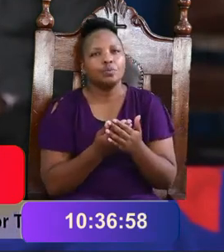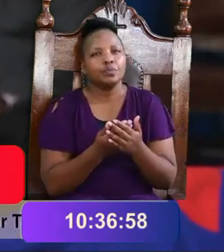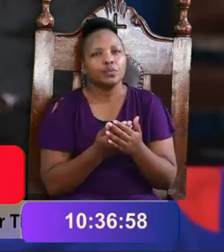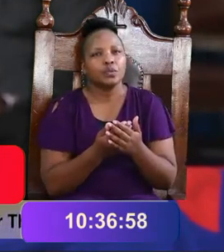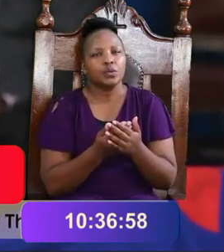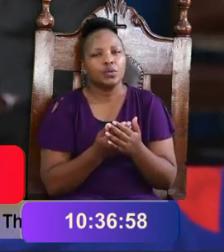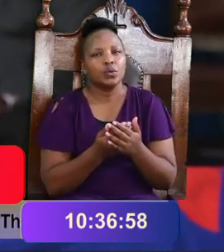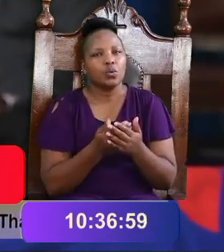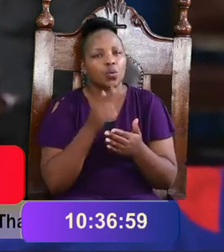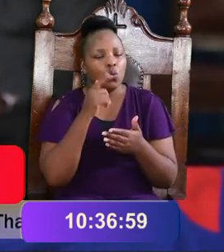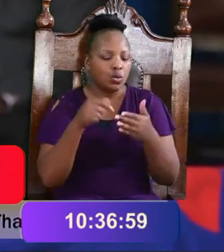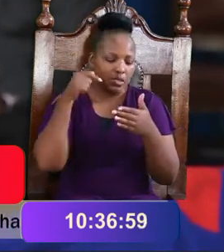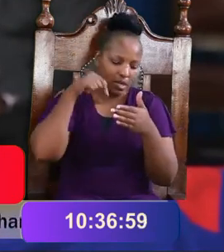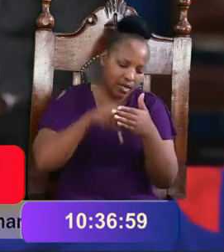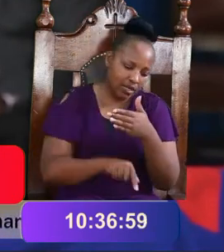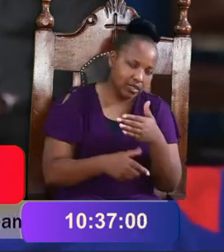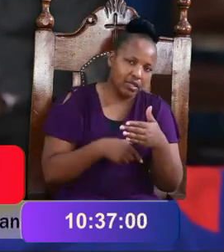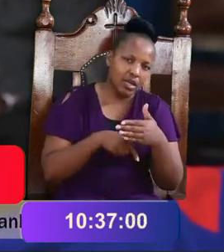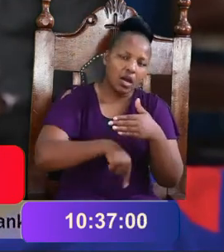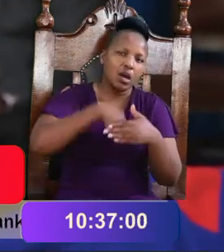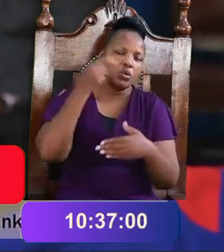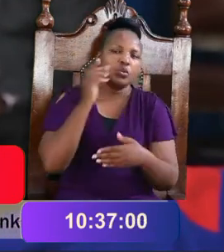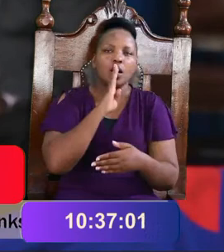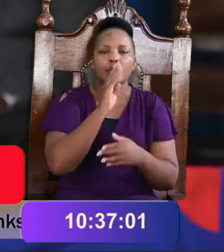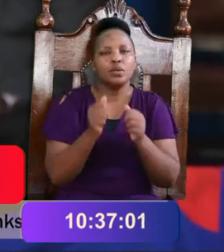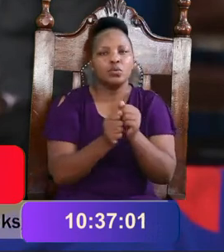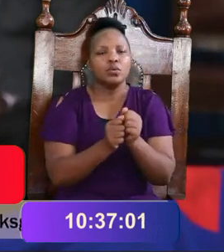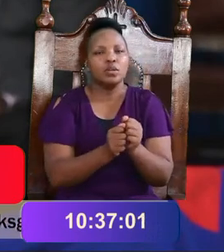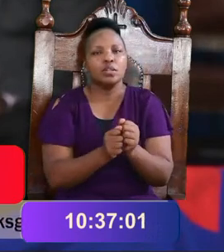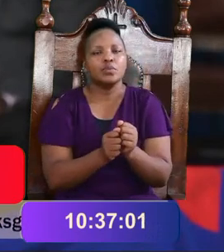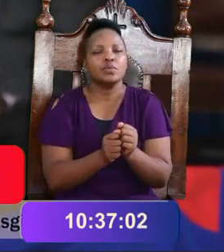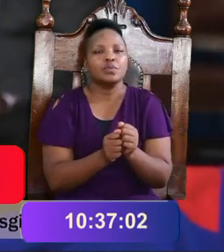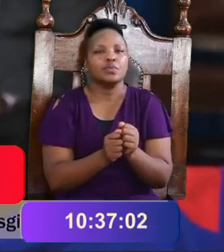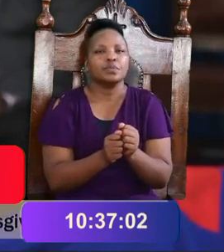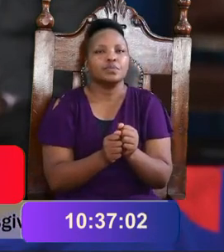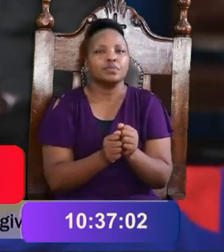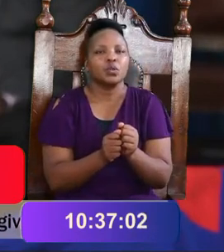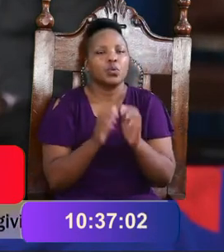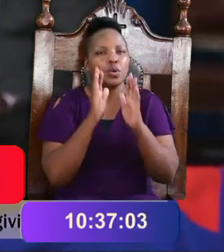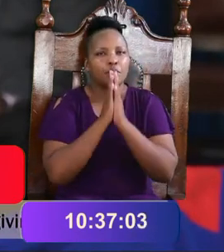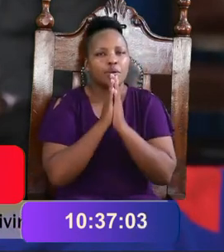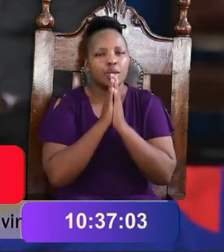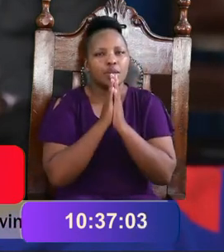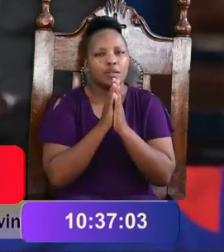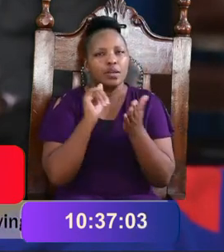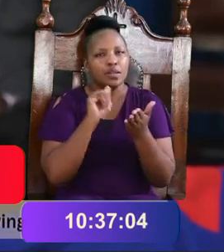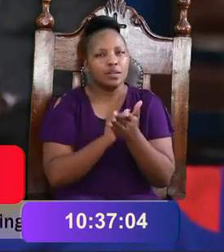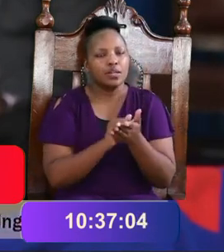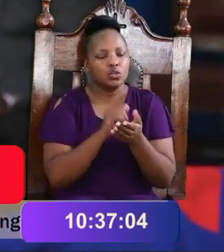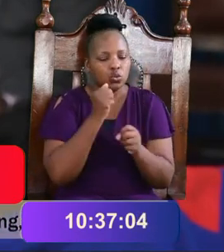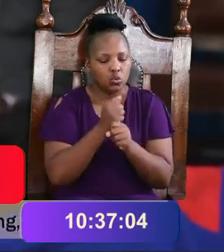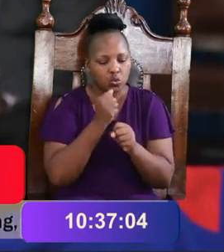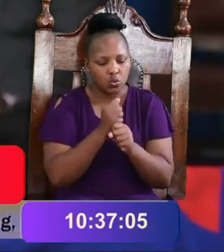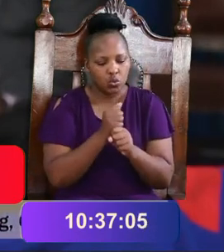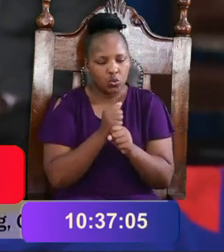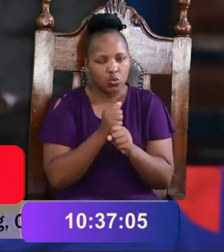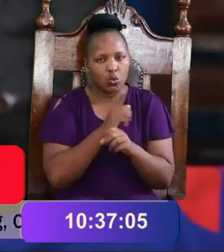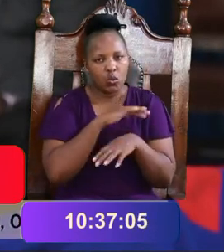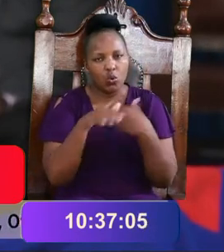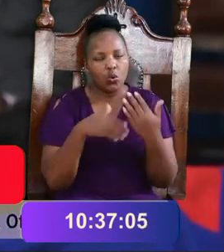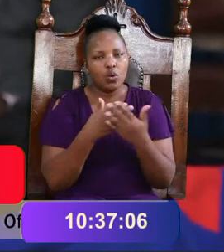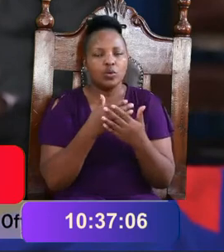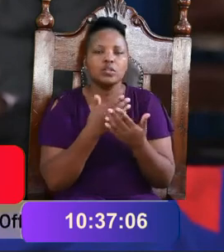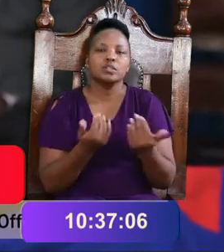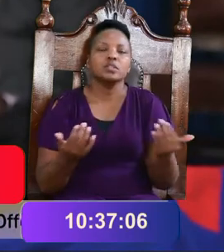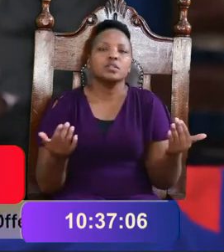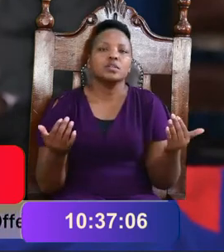popote akiingia na akitoka Mfalme, kuwa na yeye, kwa maana Jehova tunakuomba hili kwamba utatimiza Mfalme wa ajabu. Ni